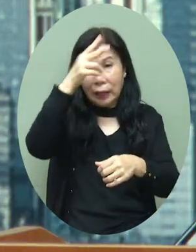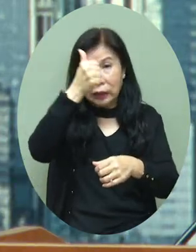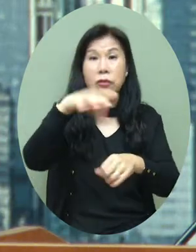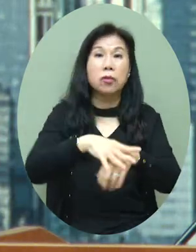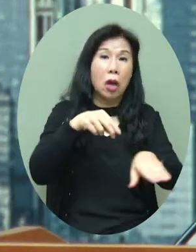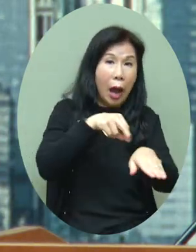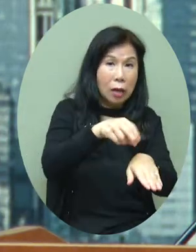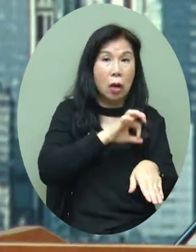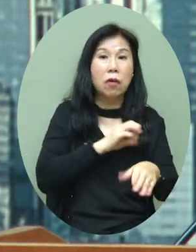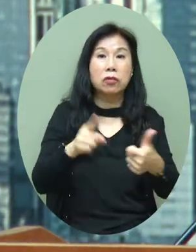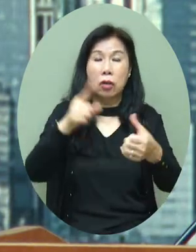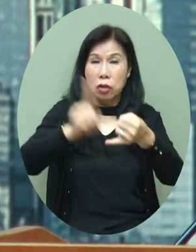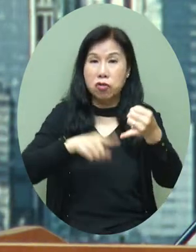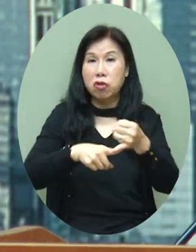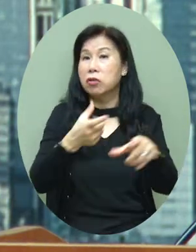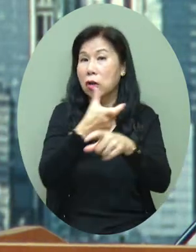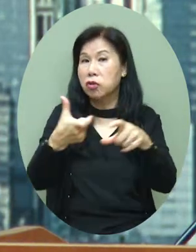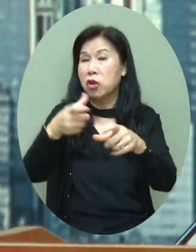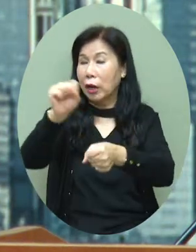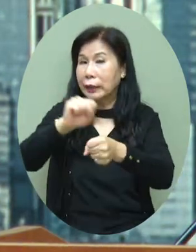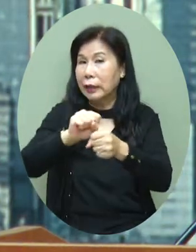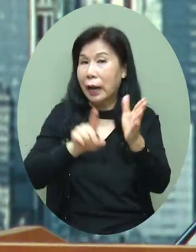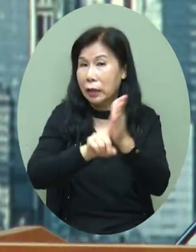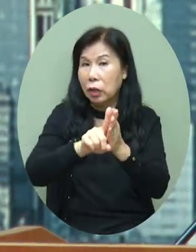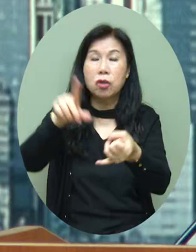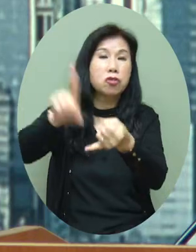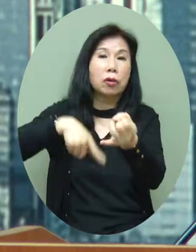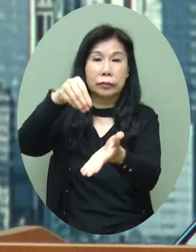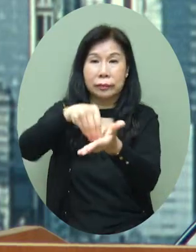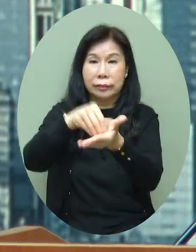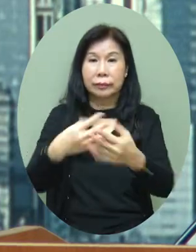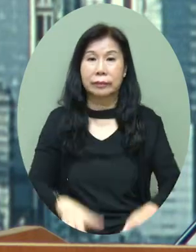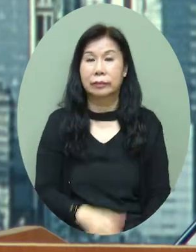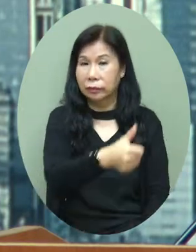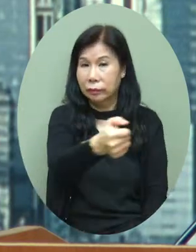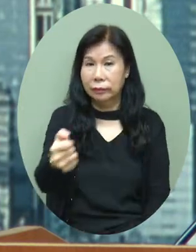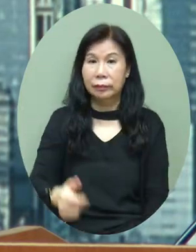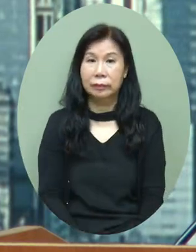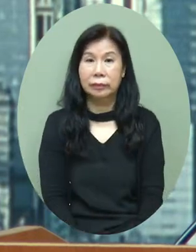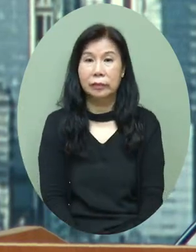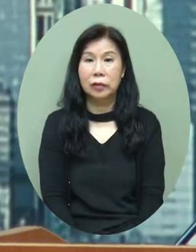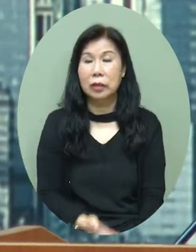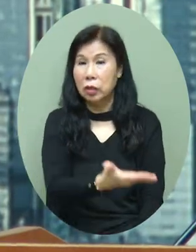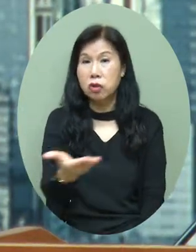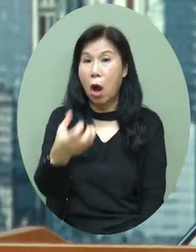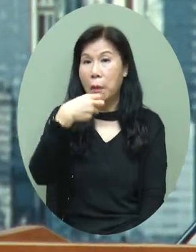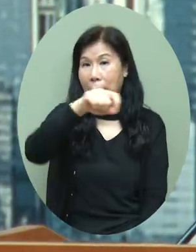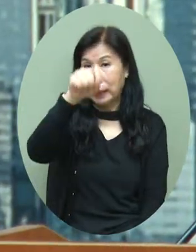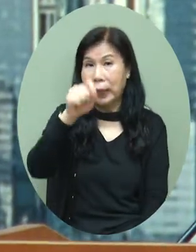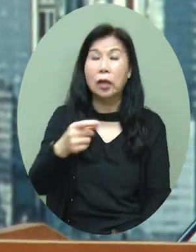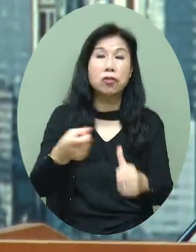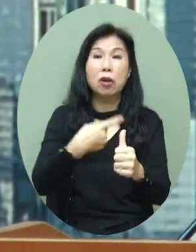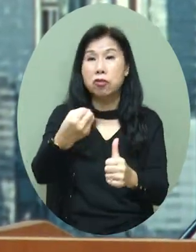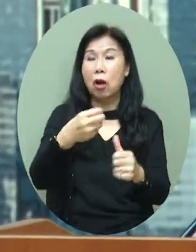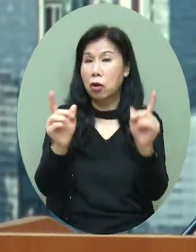magnitude after taking into account the response from the staff side. Thank you. 而家係提問時間，請各位提問之前先講出